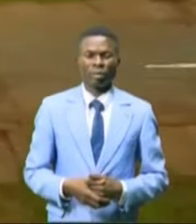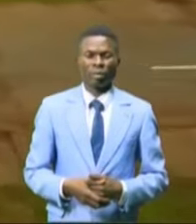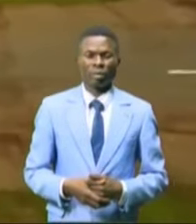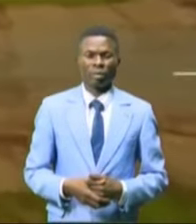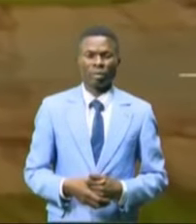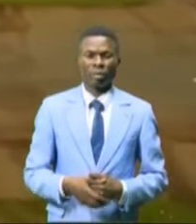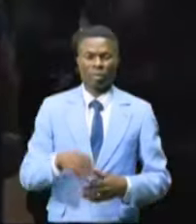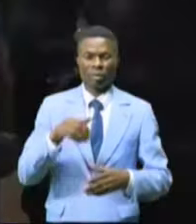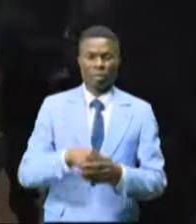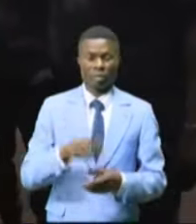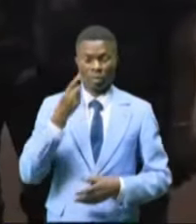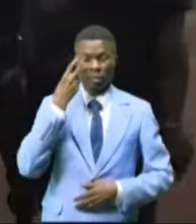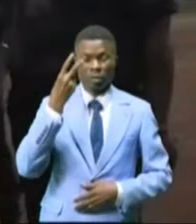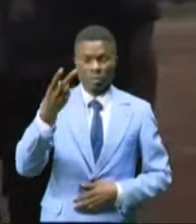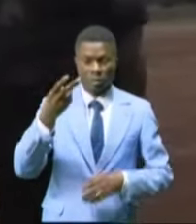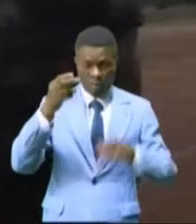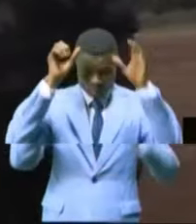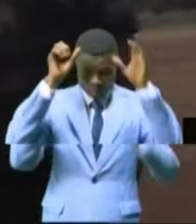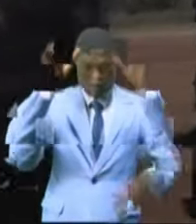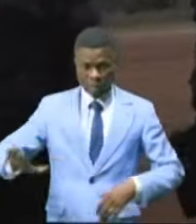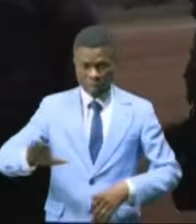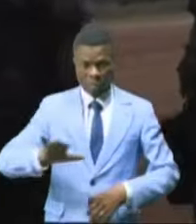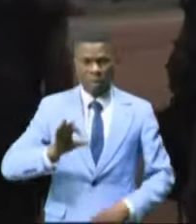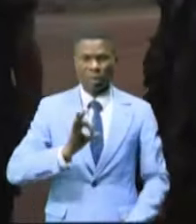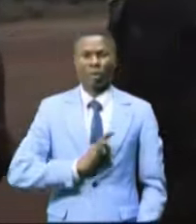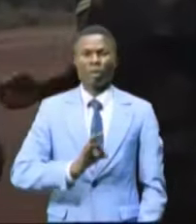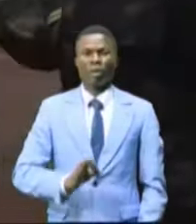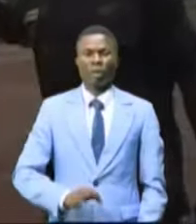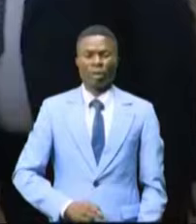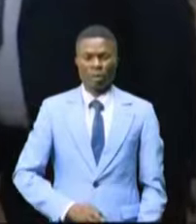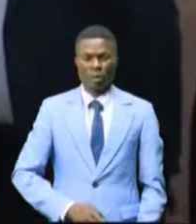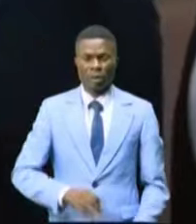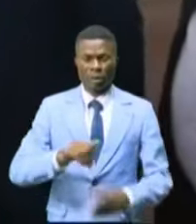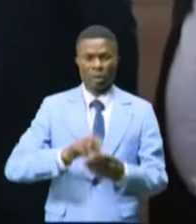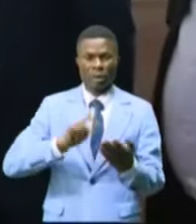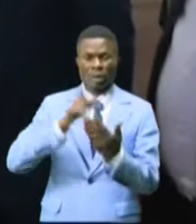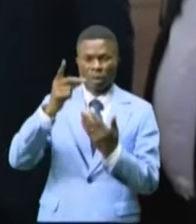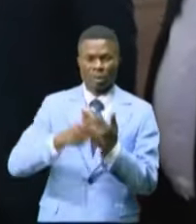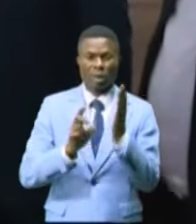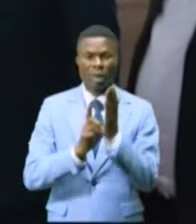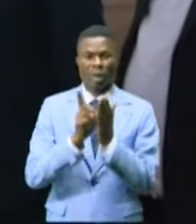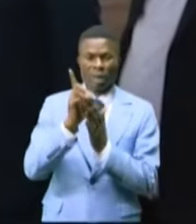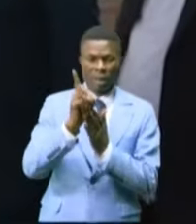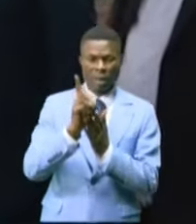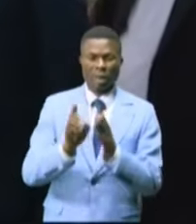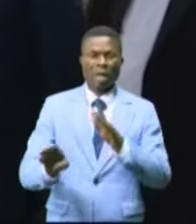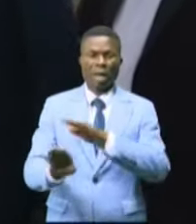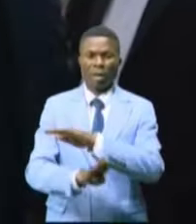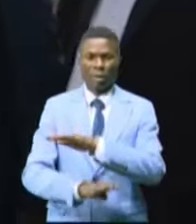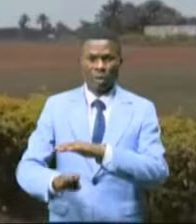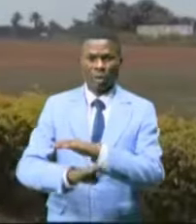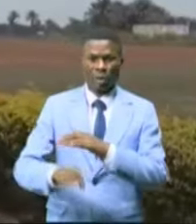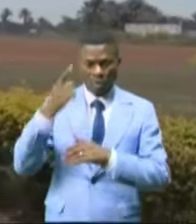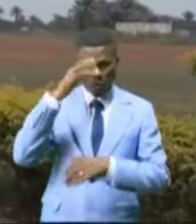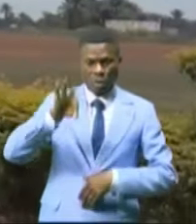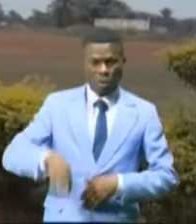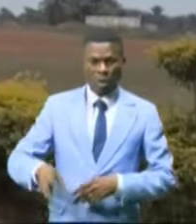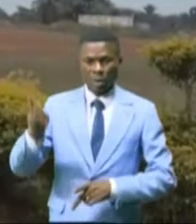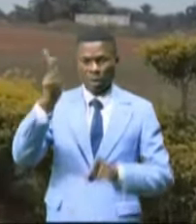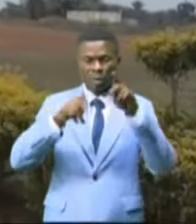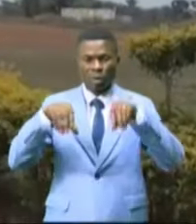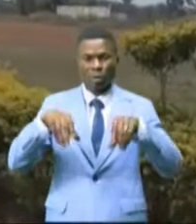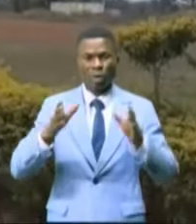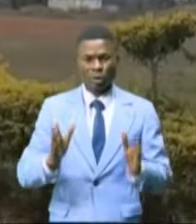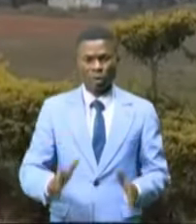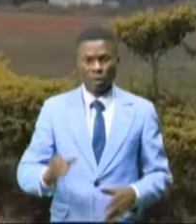C'est dans la vision du chef de l'État, Félix Tshisekedi, dans le cadre du développement à la base pour le bien-être de la population